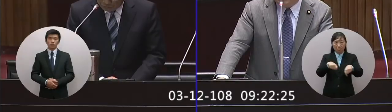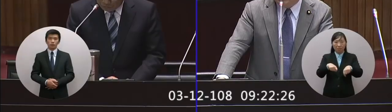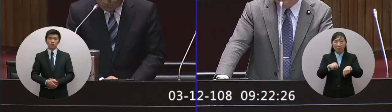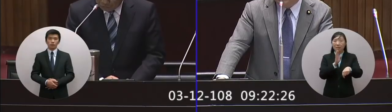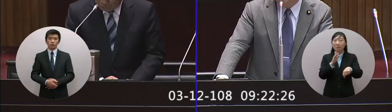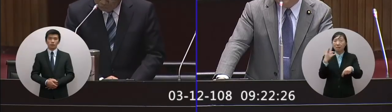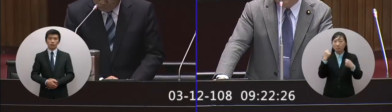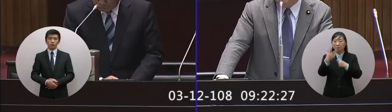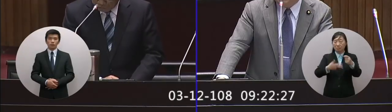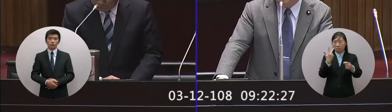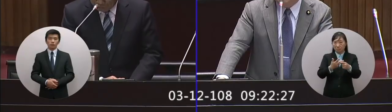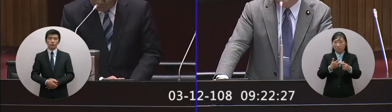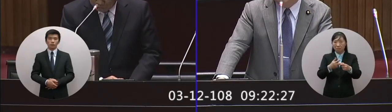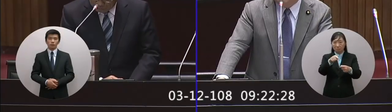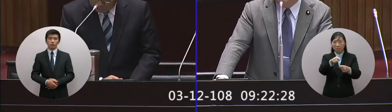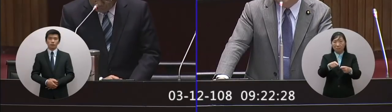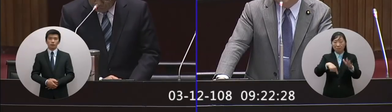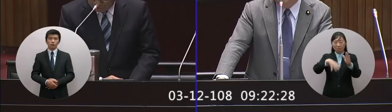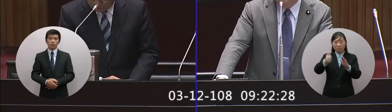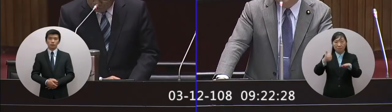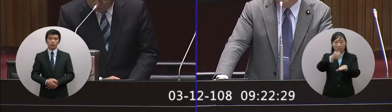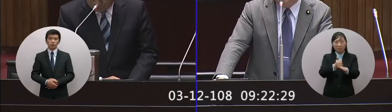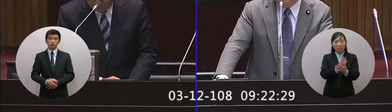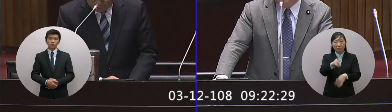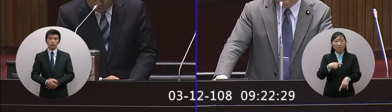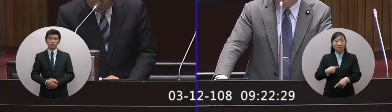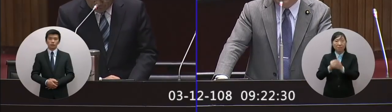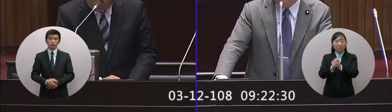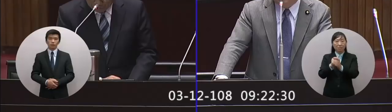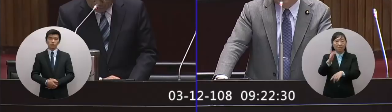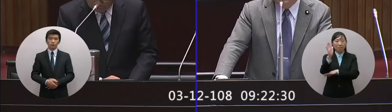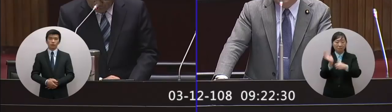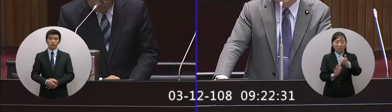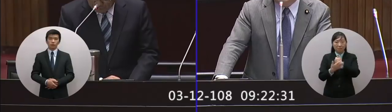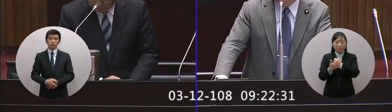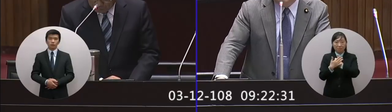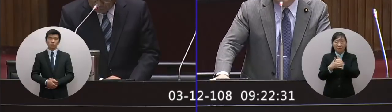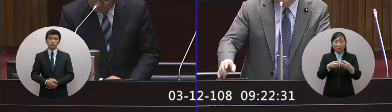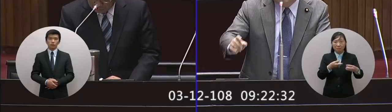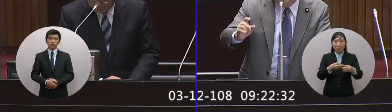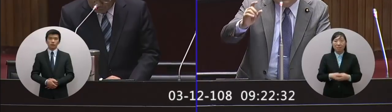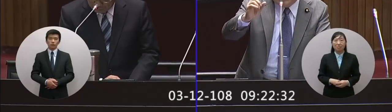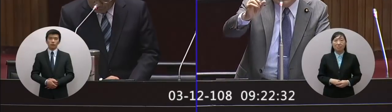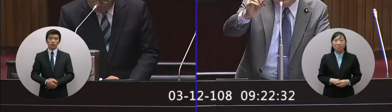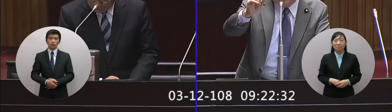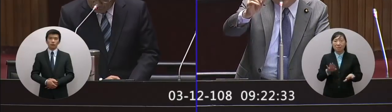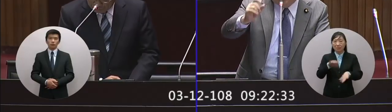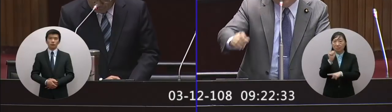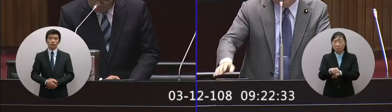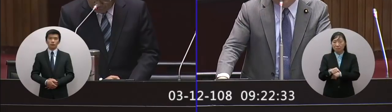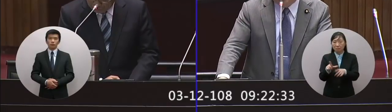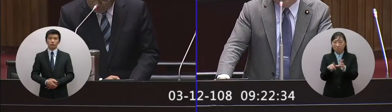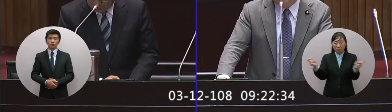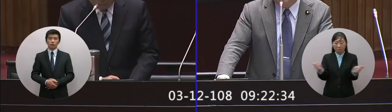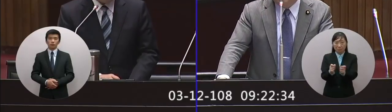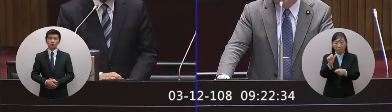居然长达7年，那在院长上任之后，我来拜托吴哲正政委来协调之后，现在答应可以缩